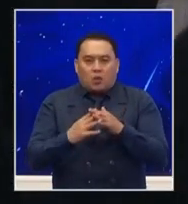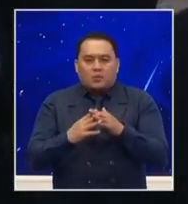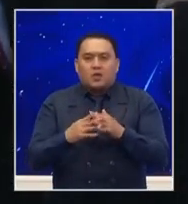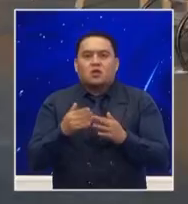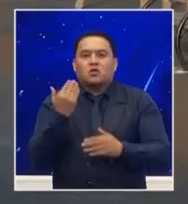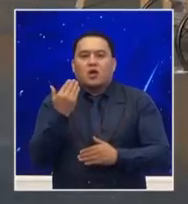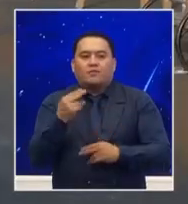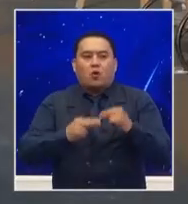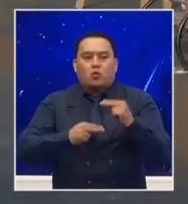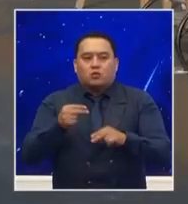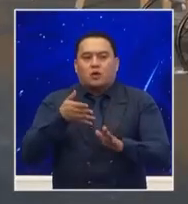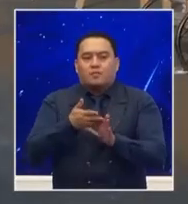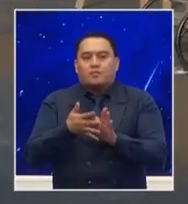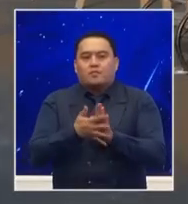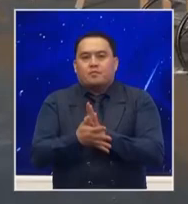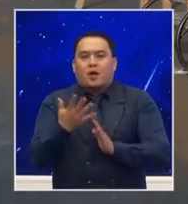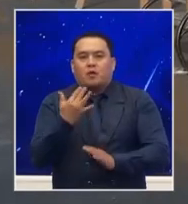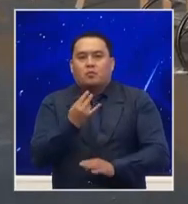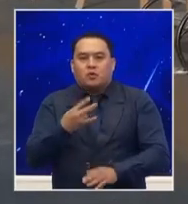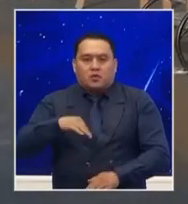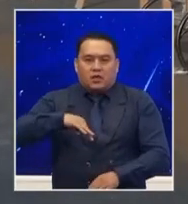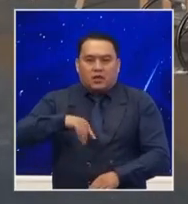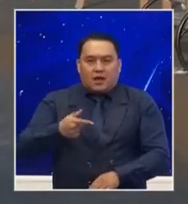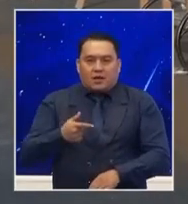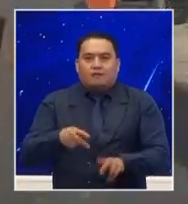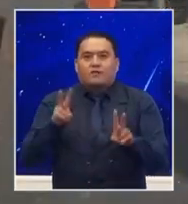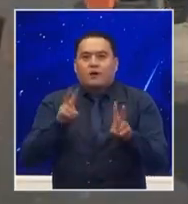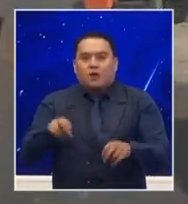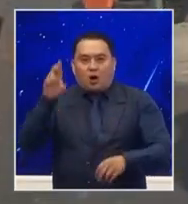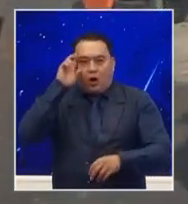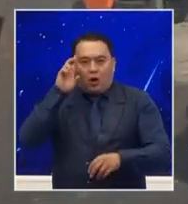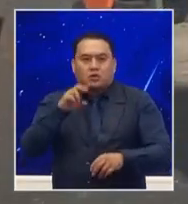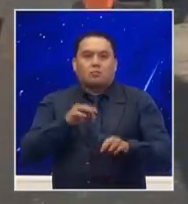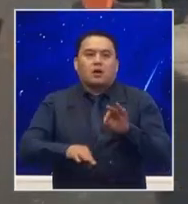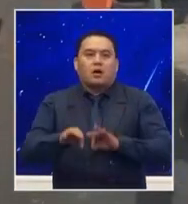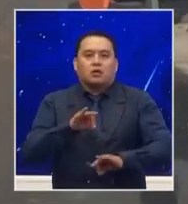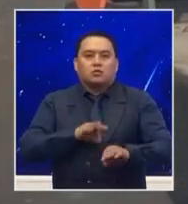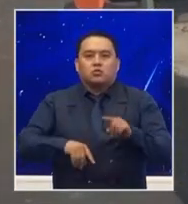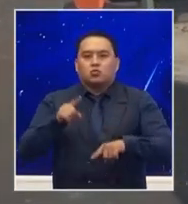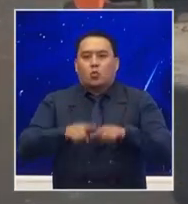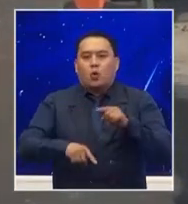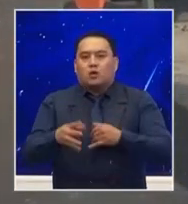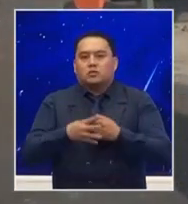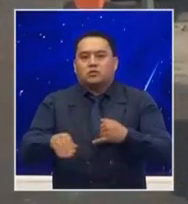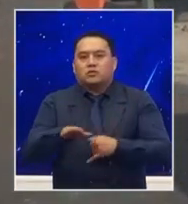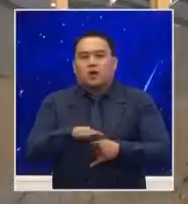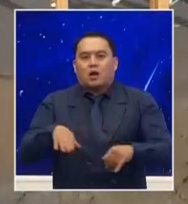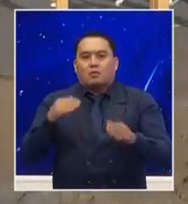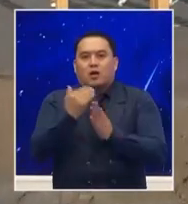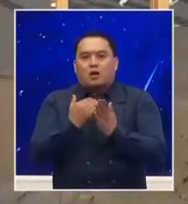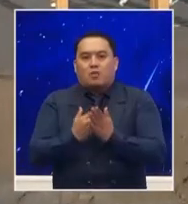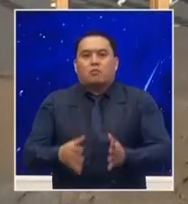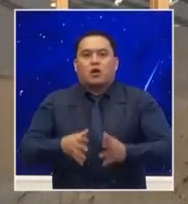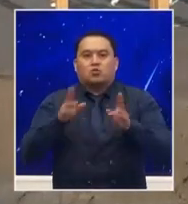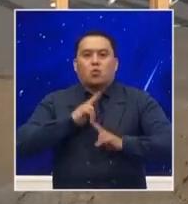ее возведение было затрачено 5,5 миллионов тенге в рамках государственного проекта «Туған жер». Программа нацелена на